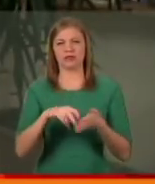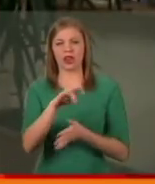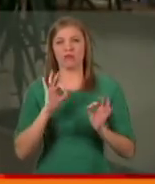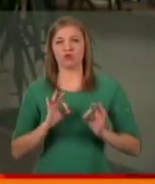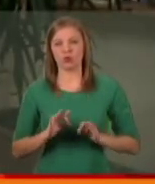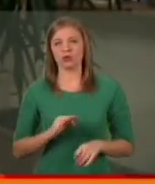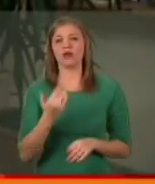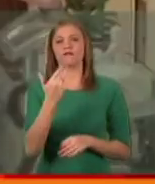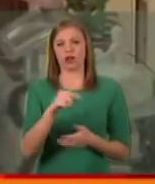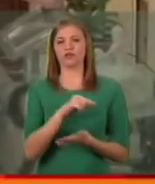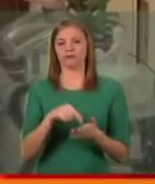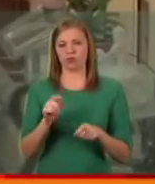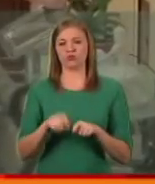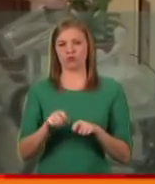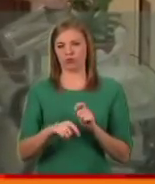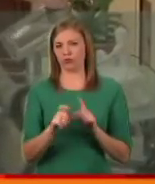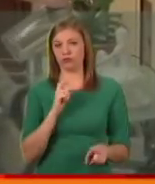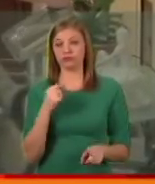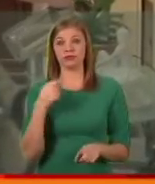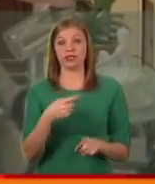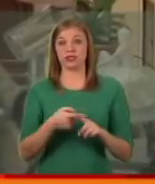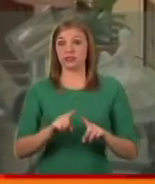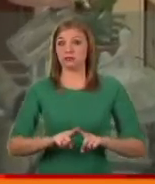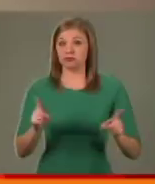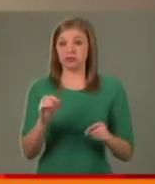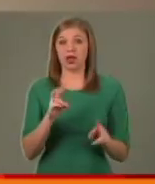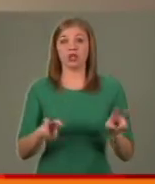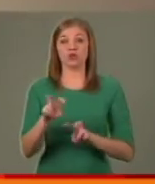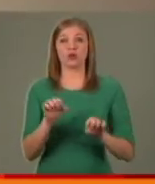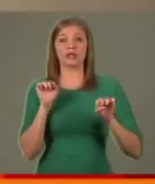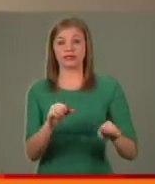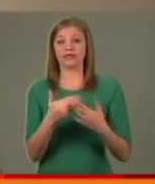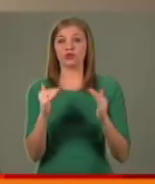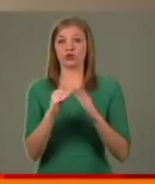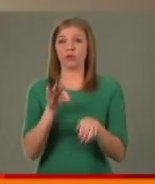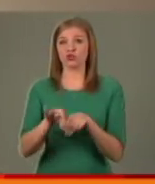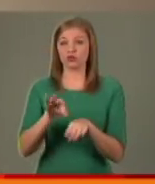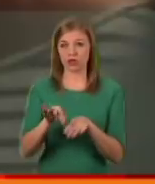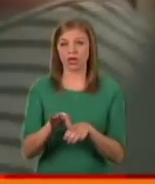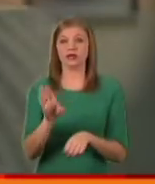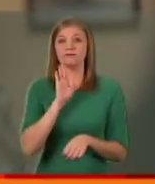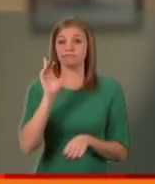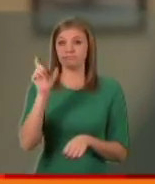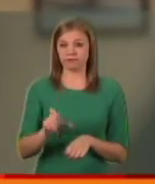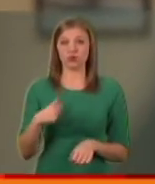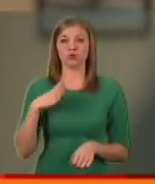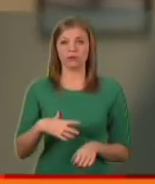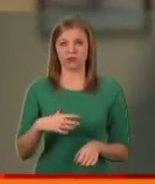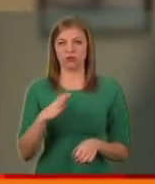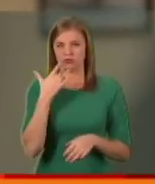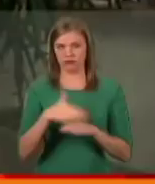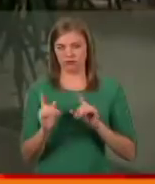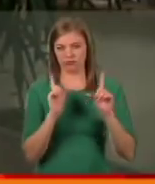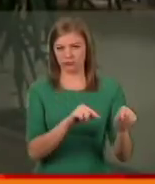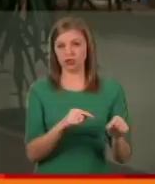Тоже ваш вопрос на контролі. Хай як це парадоксально, але шукати захисту від домашньої тиранії українці довелося аж за